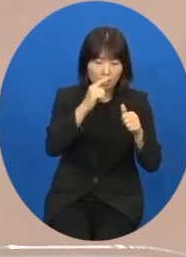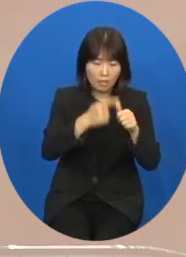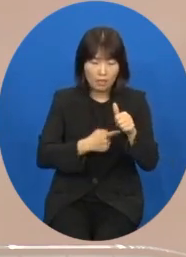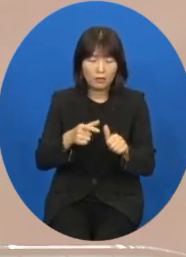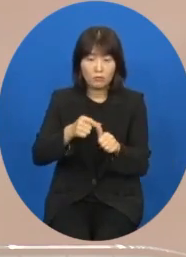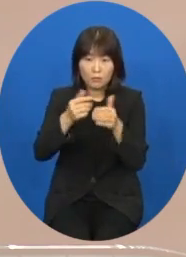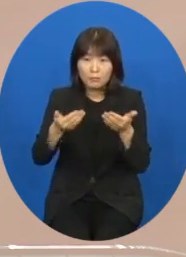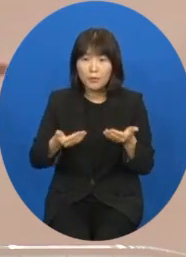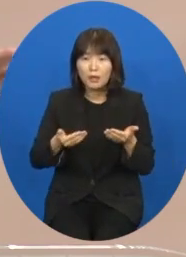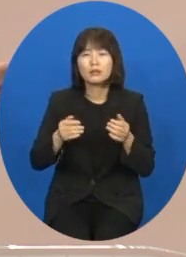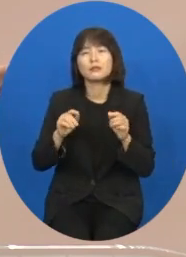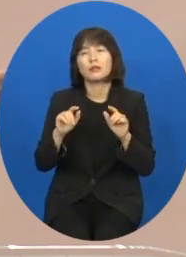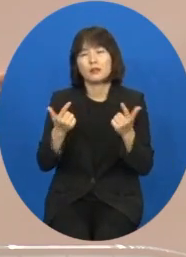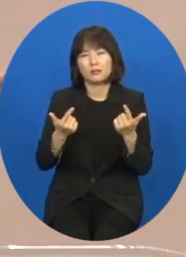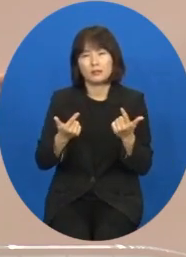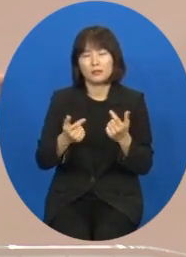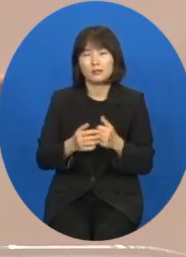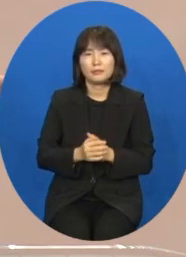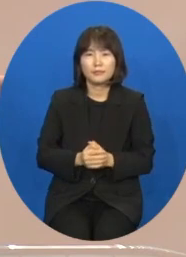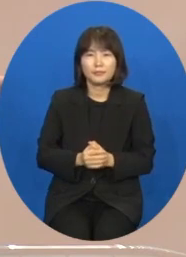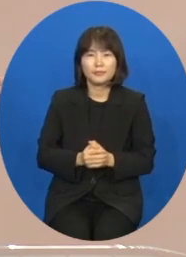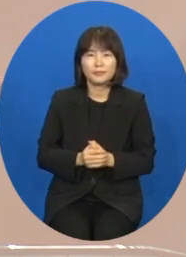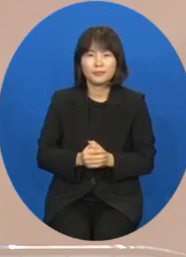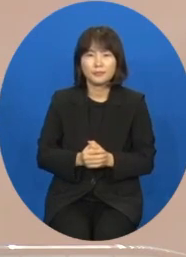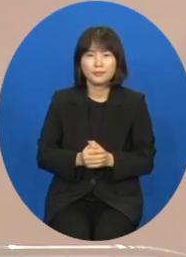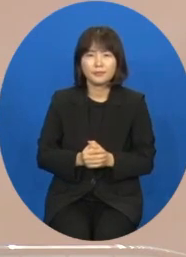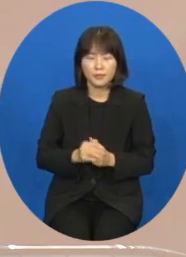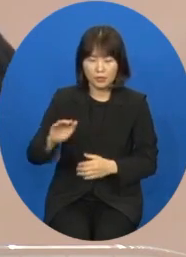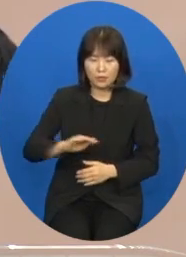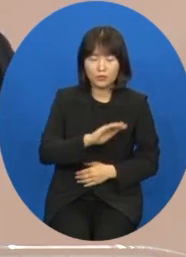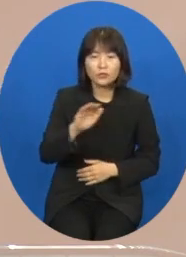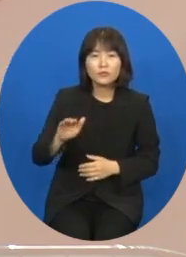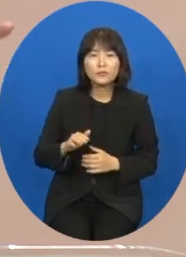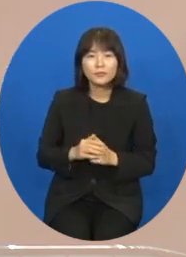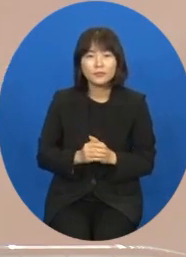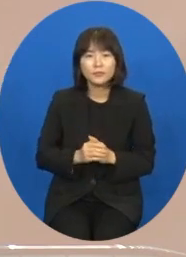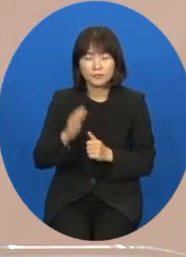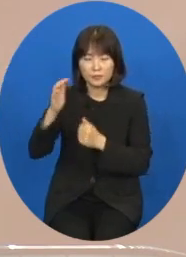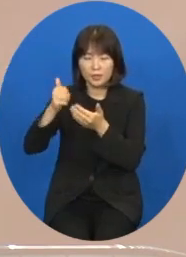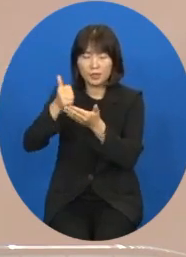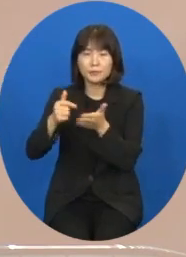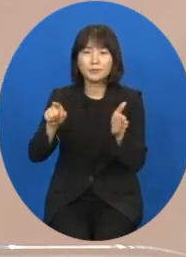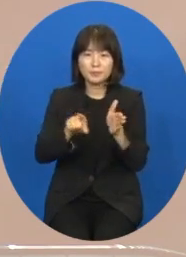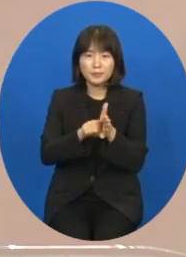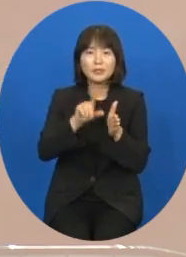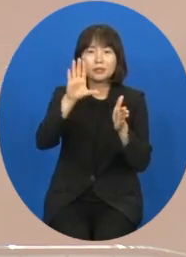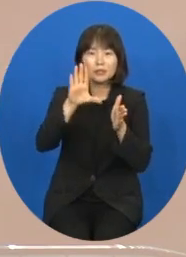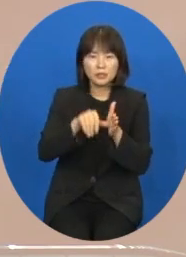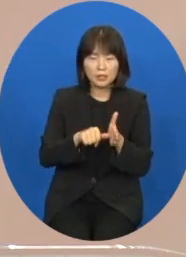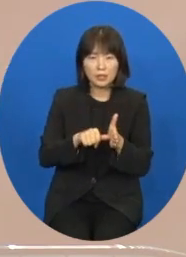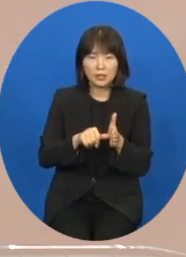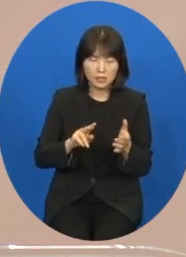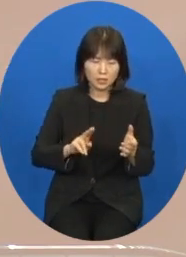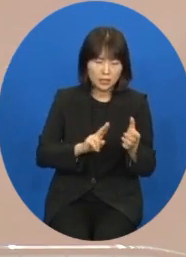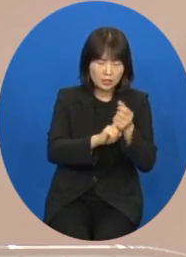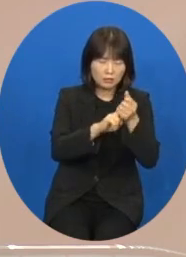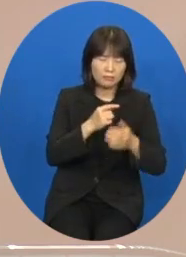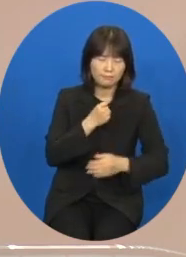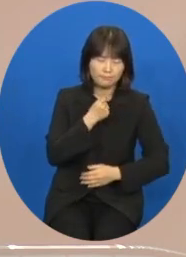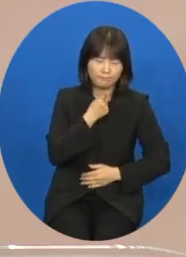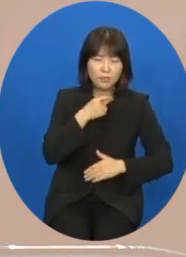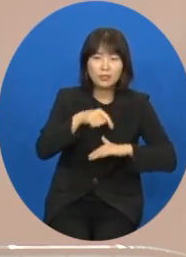아니구나 하는 걸 알게 됩니다. 우리가 하나님을 믿을 때 기적을 바라는